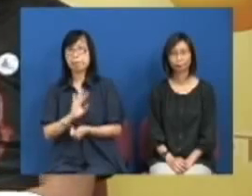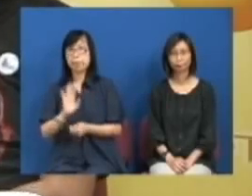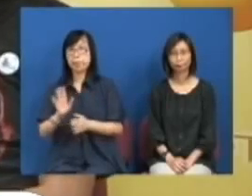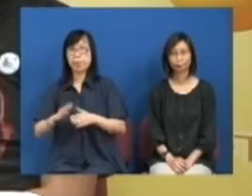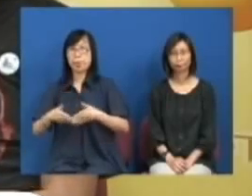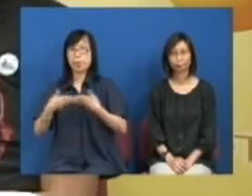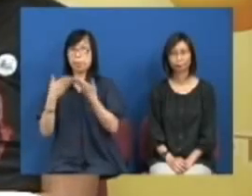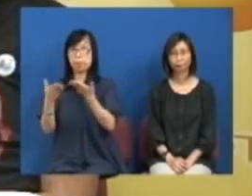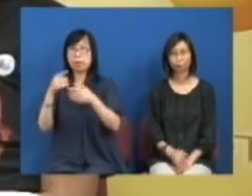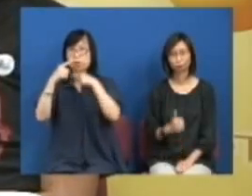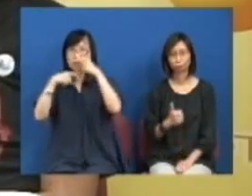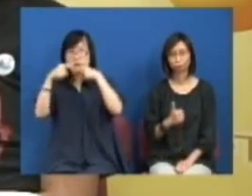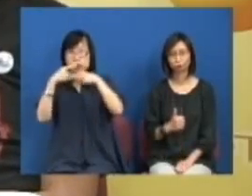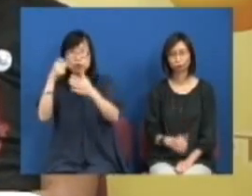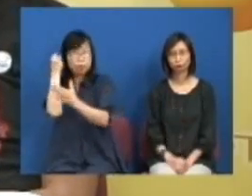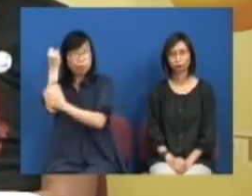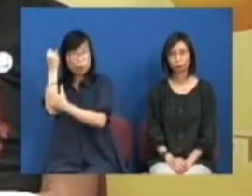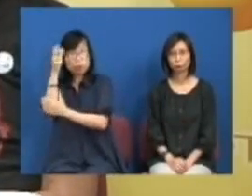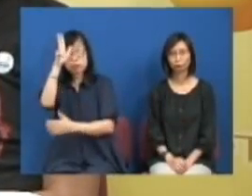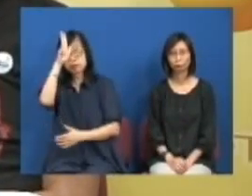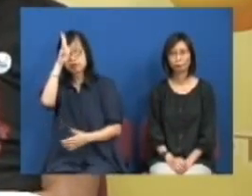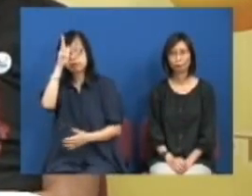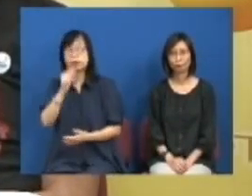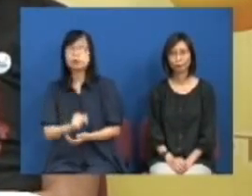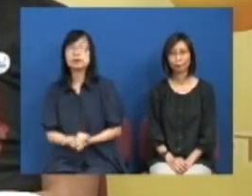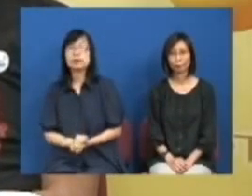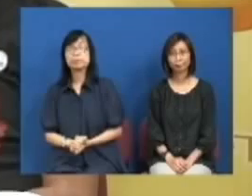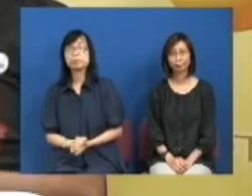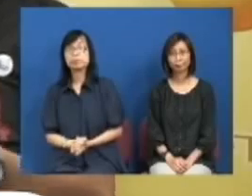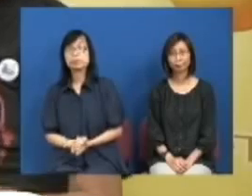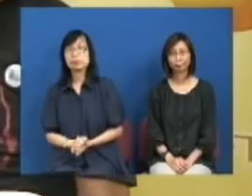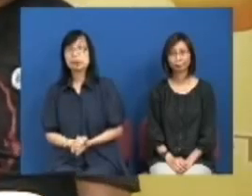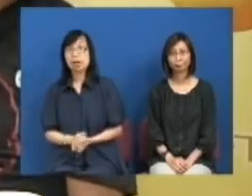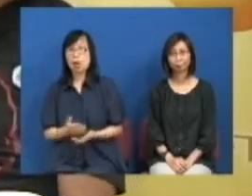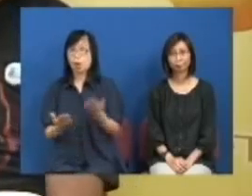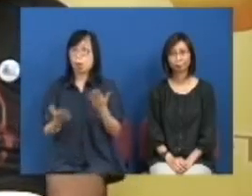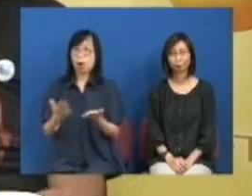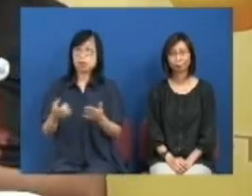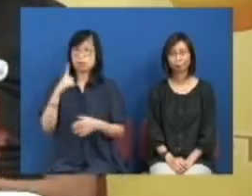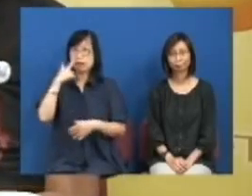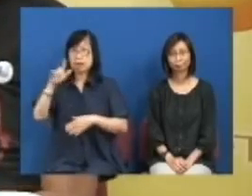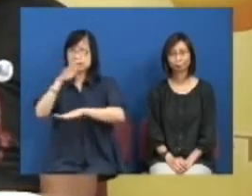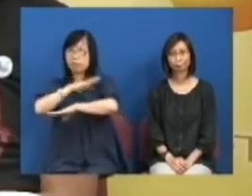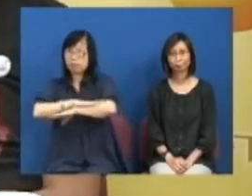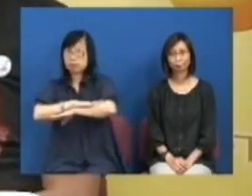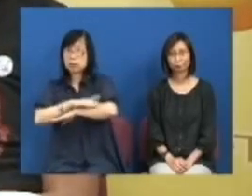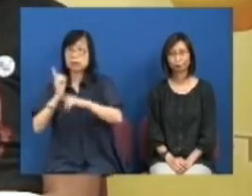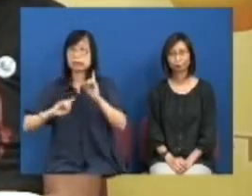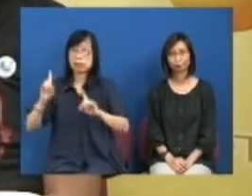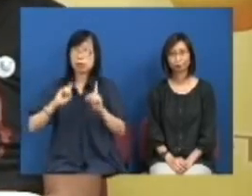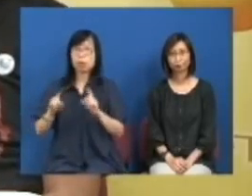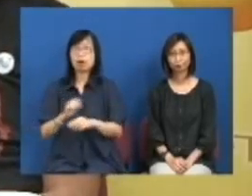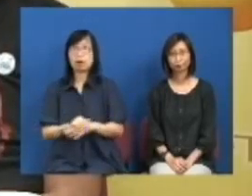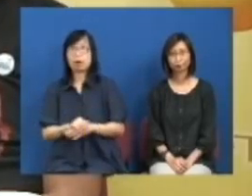論來鼓吹反對政府，是不是？因為很簡單，是不是？這個就是，或者對新聞自由的鉛制，或者對結社問